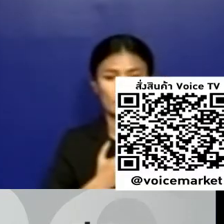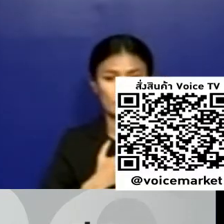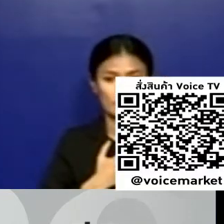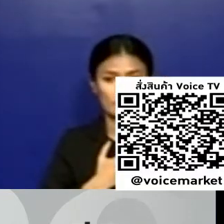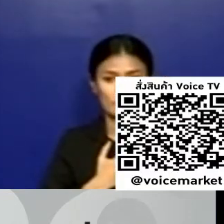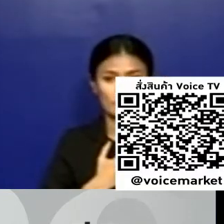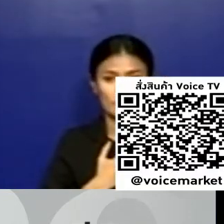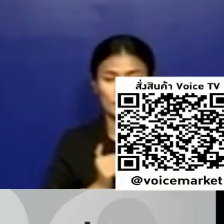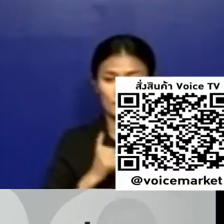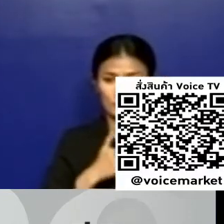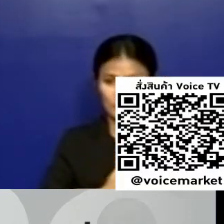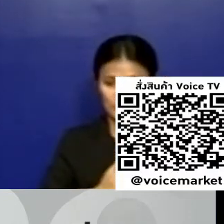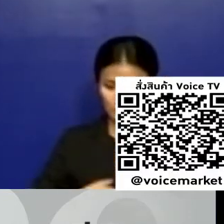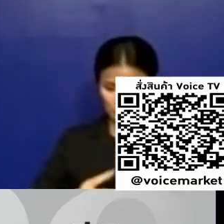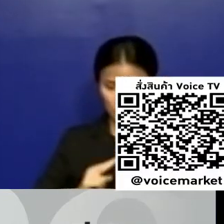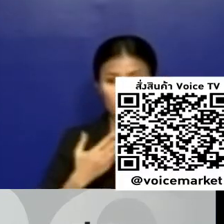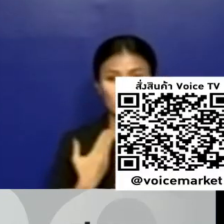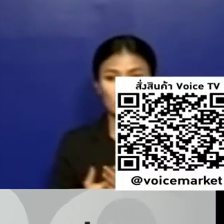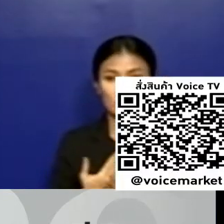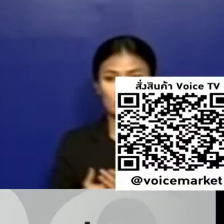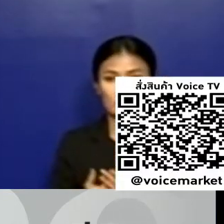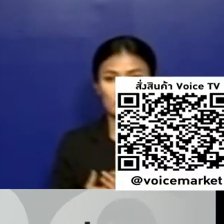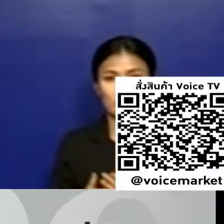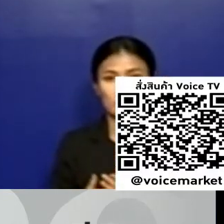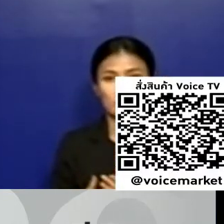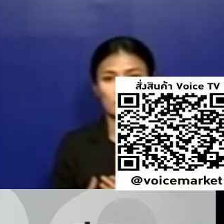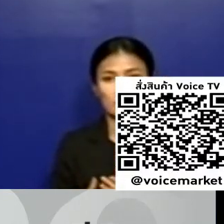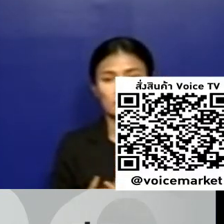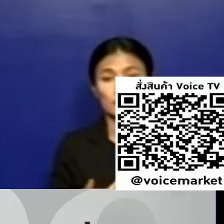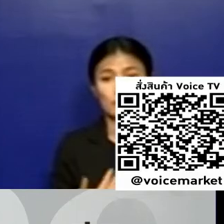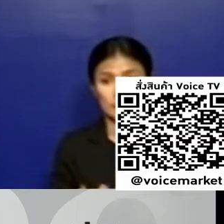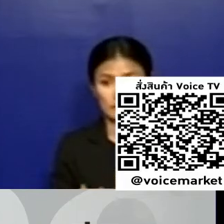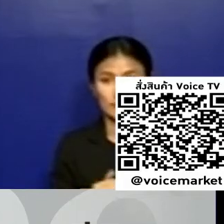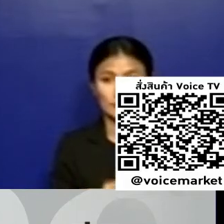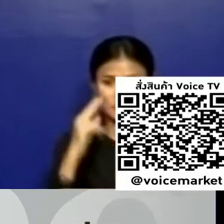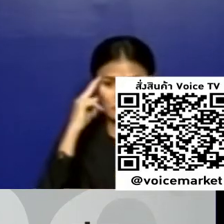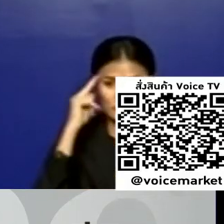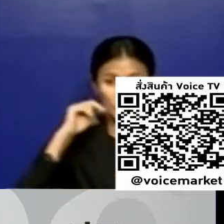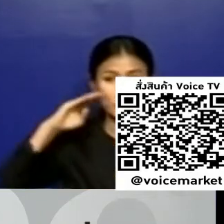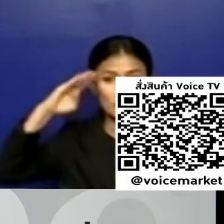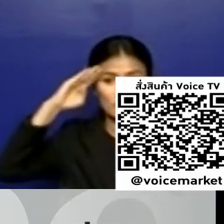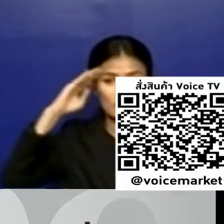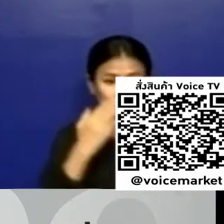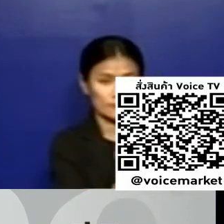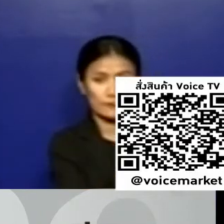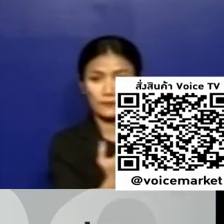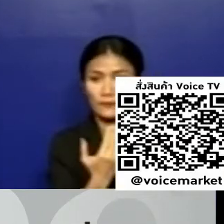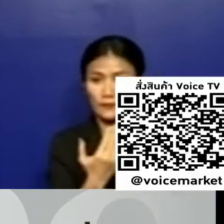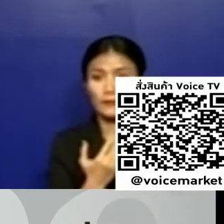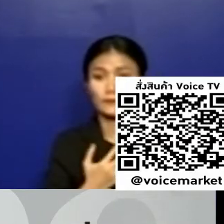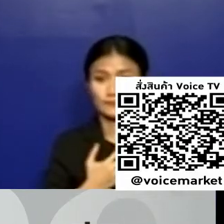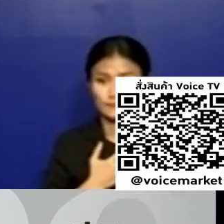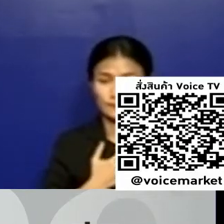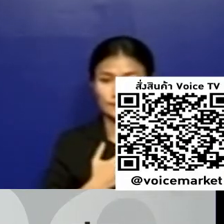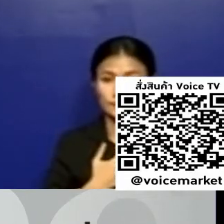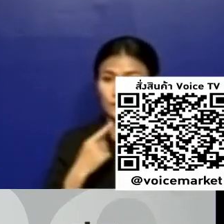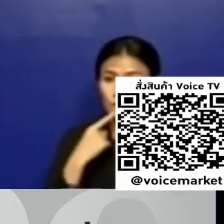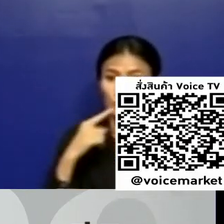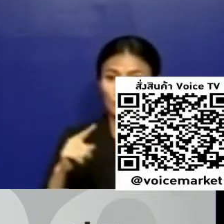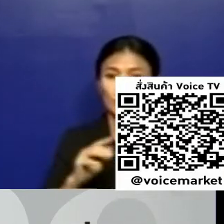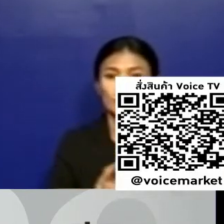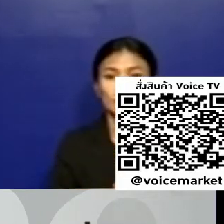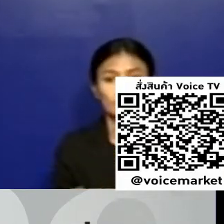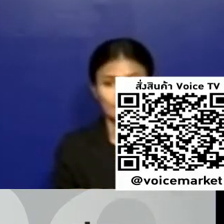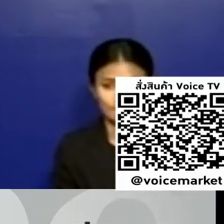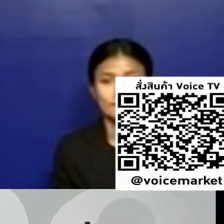ได้ประจำมีระบบคุ้มครองอยู่แล้วจะถูกตัดออกไปชั้นหนึ่งแต่ไม่ได้หมายความว่าจะไม่ดูแลในกลุ่มข้าราชการชั้นผู้น้อยและกลุ่มผู้ประกัน